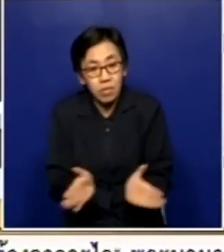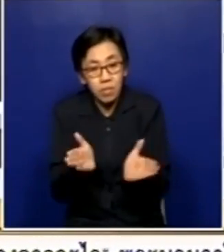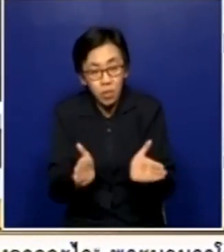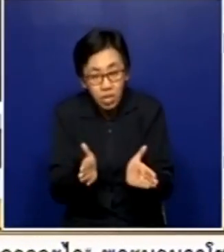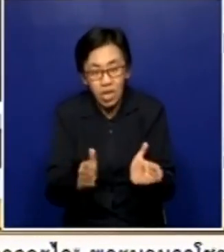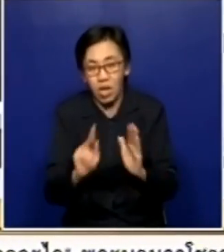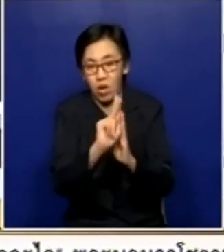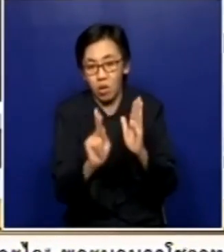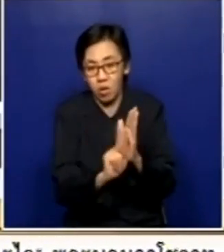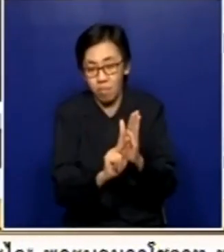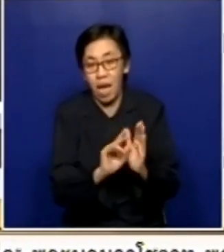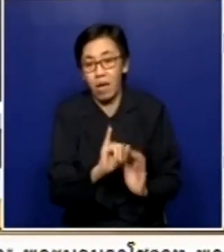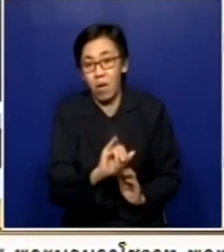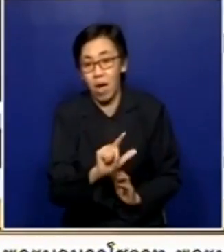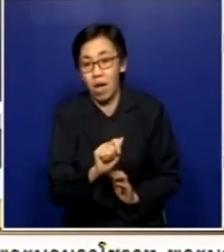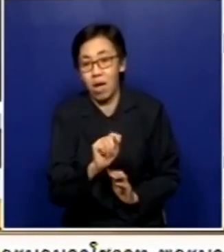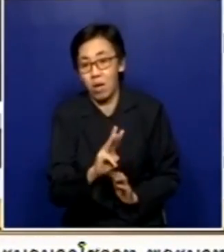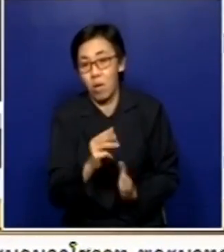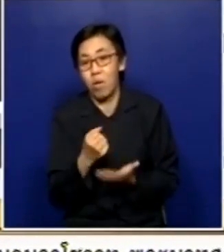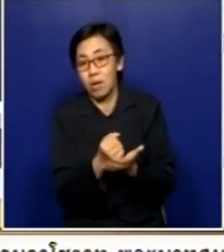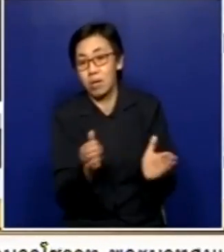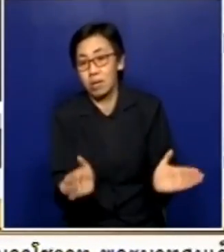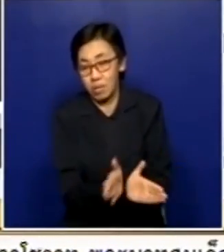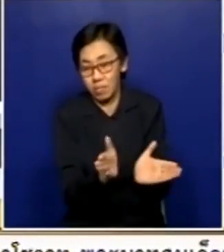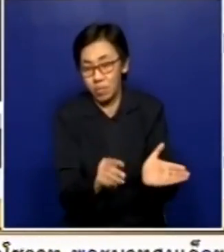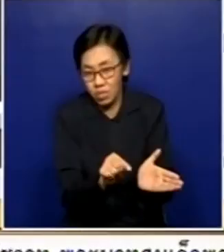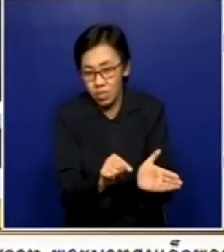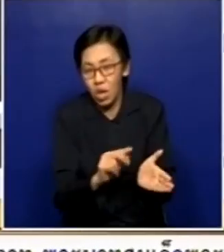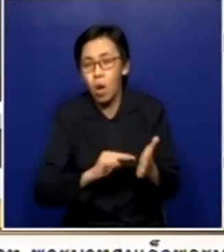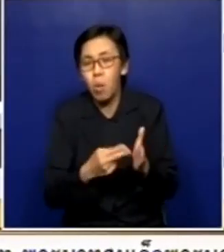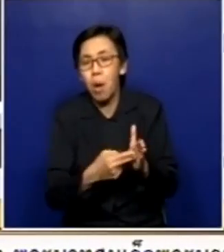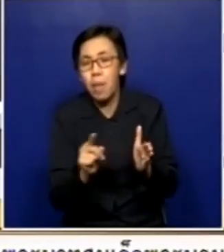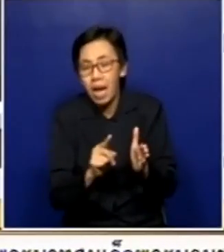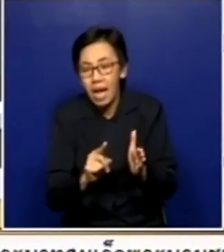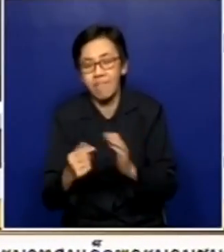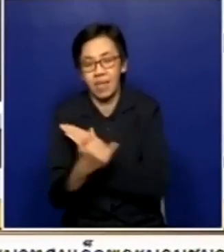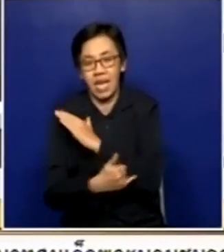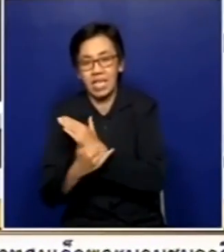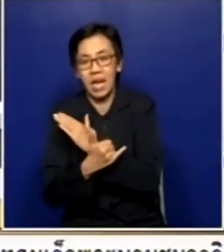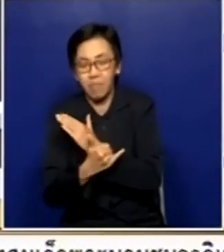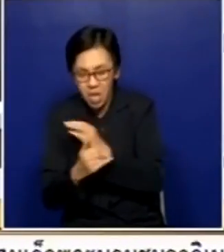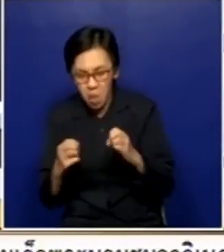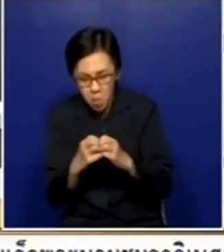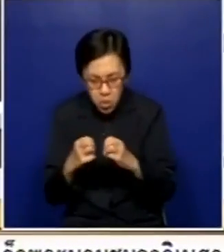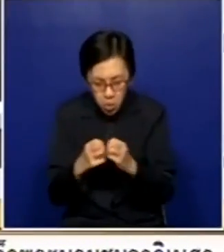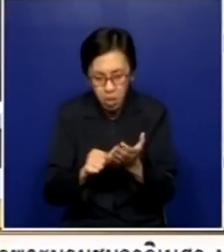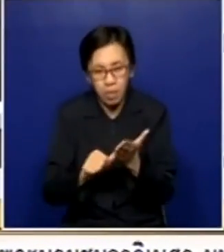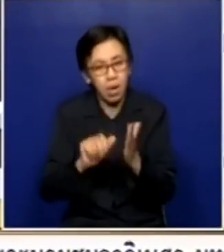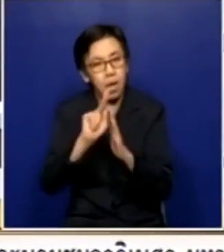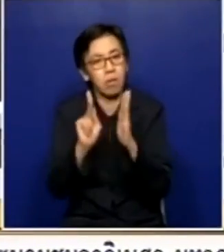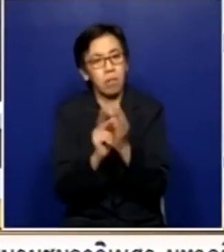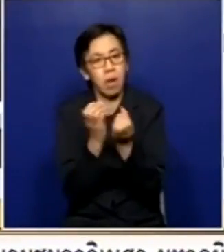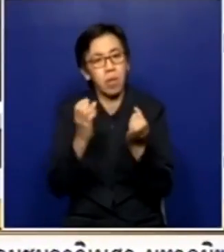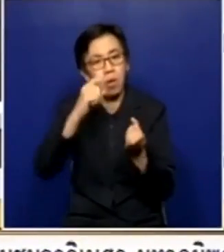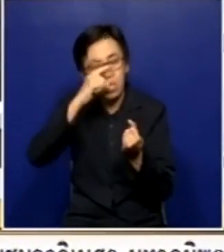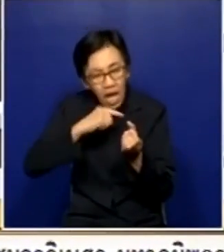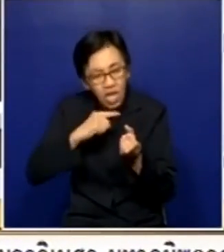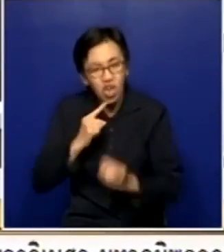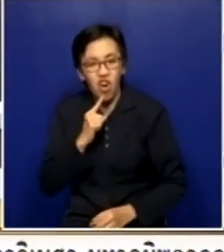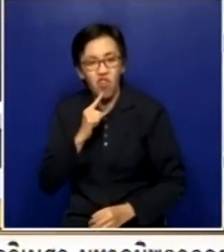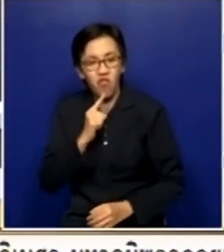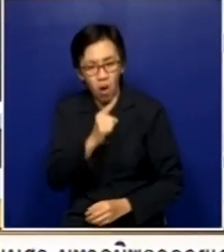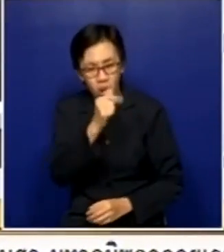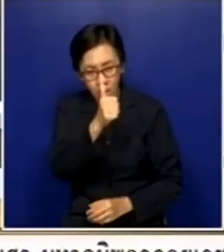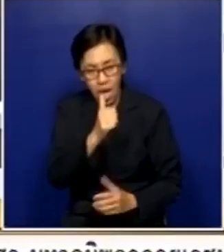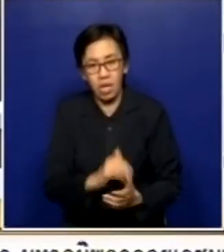ไงรอเท่ากับว่าสนับสนุนให้ต่างชาติแทรกแซงแก้ไขและจำนวนของประเทศไทยสามารถฟ้องร้องเอา